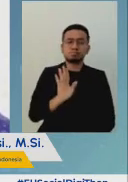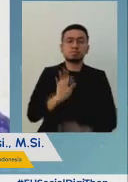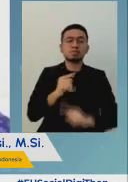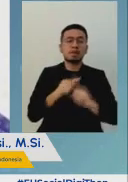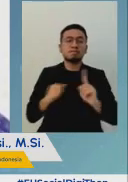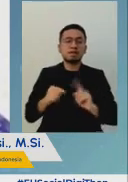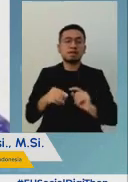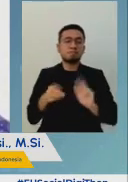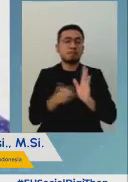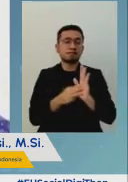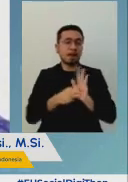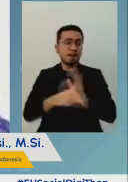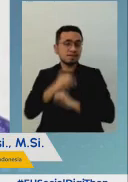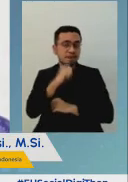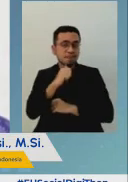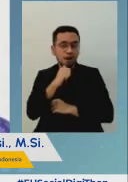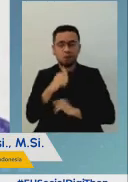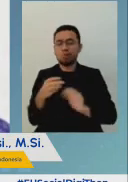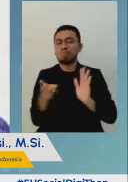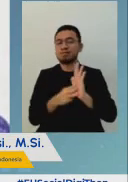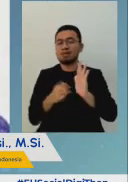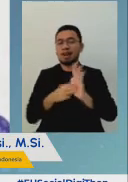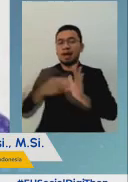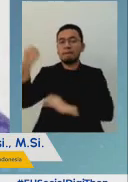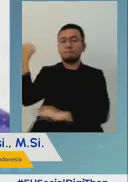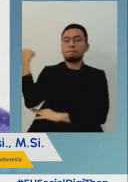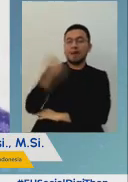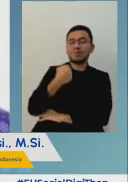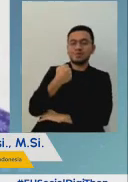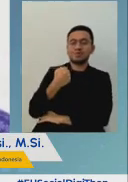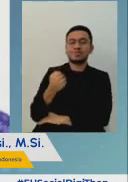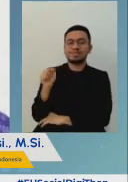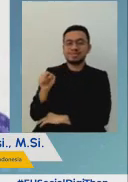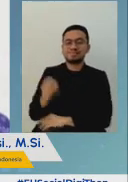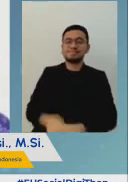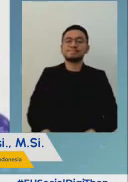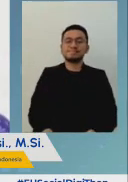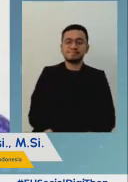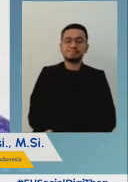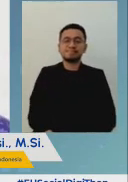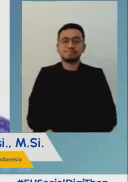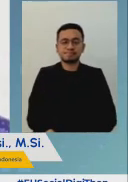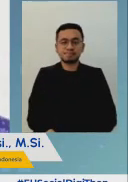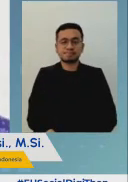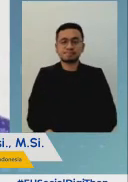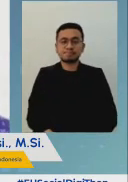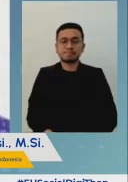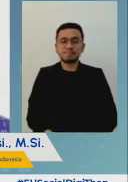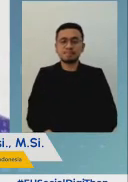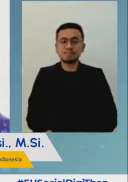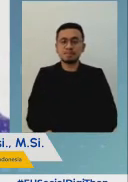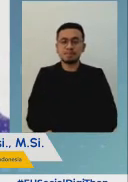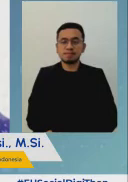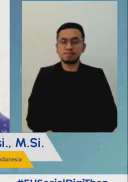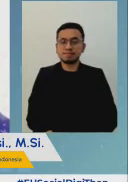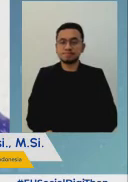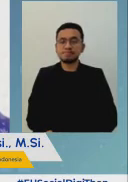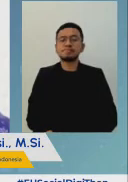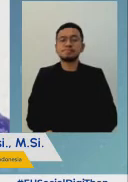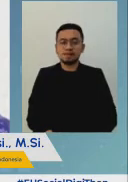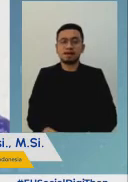si pelakunya gitu ya. Nah, jadi ya udah, janganlah menghentikan